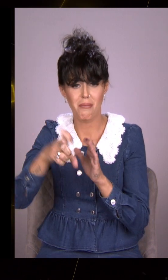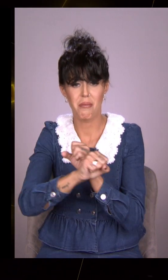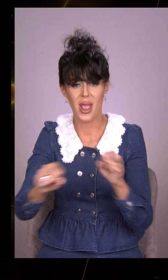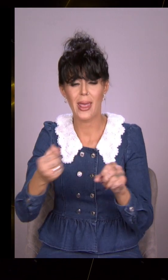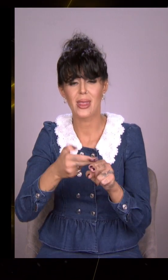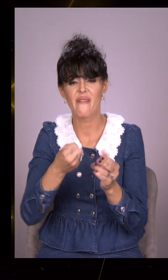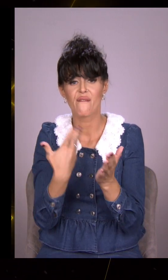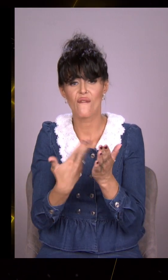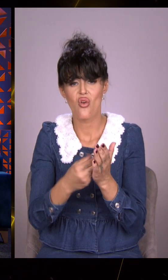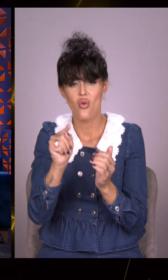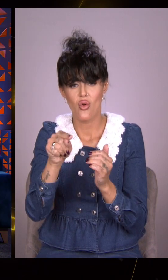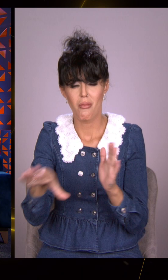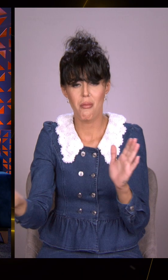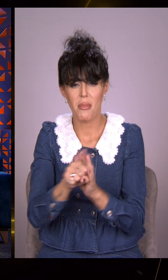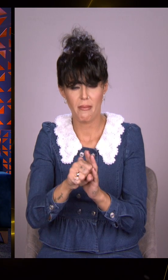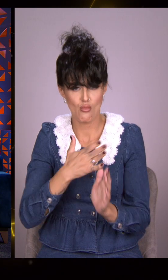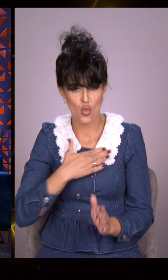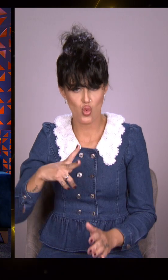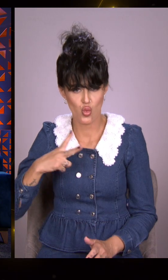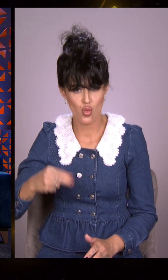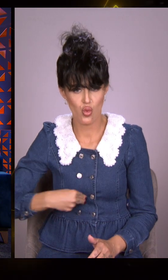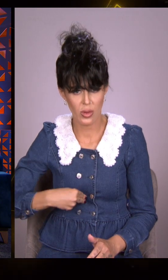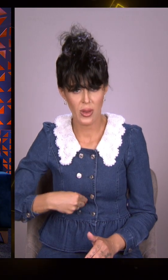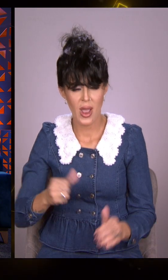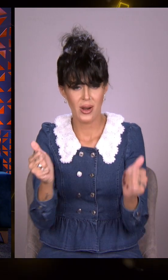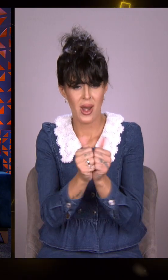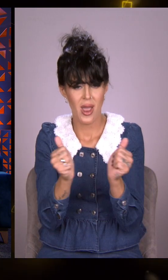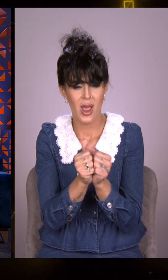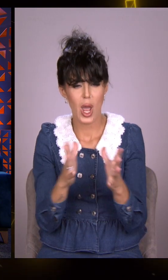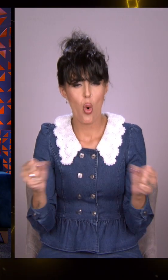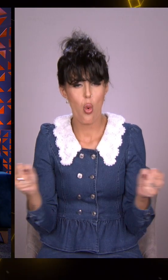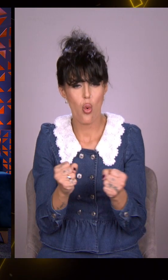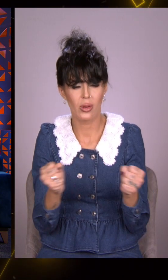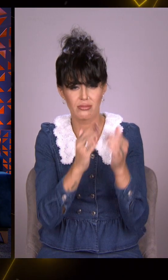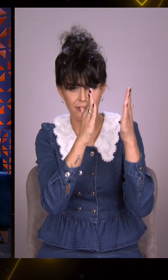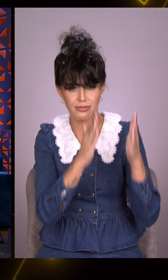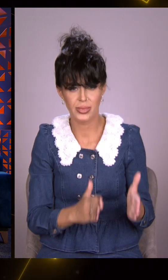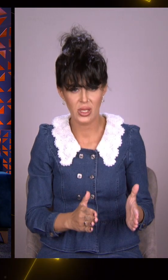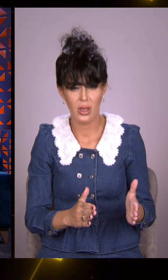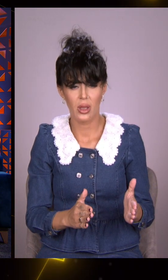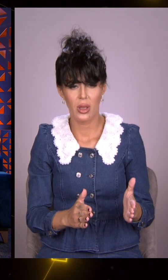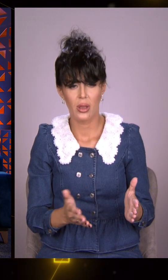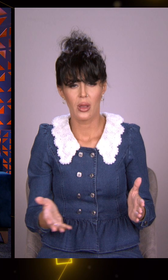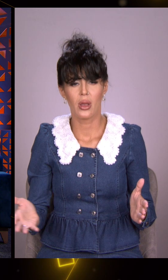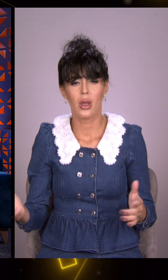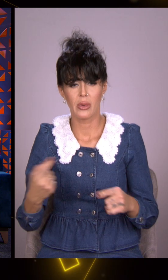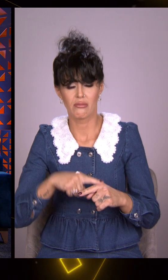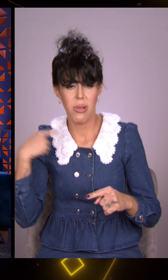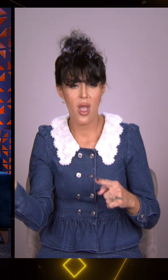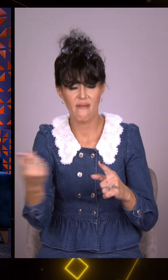нашому по братовому будинку, холодильника. Він не знає, як він крутився по будівлі,